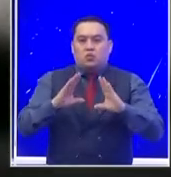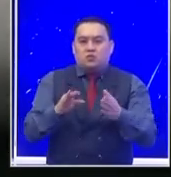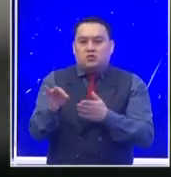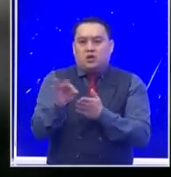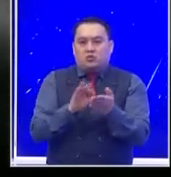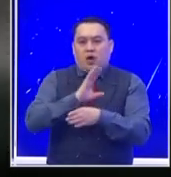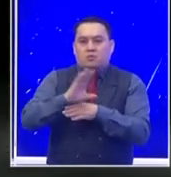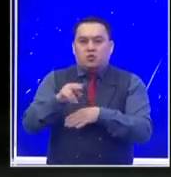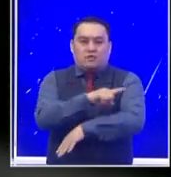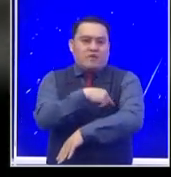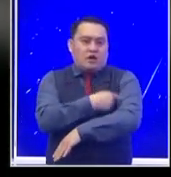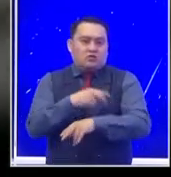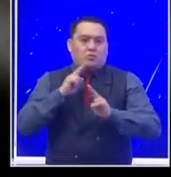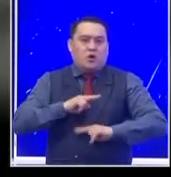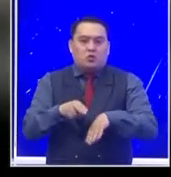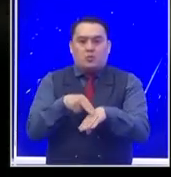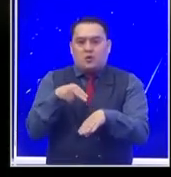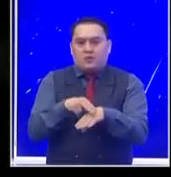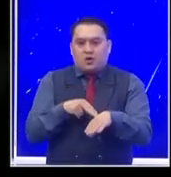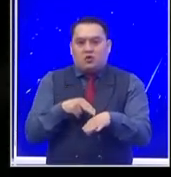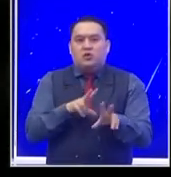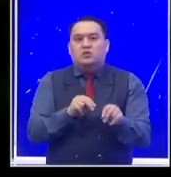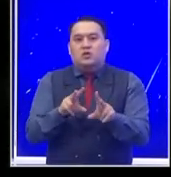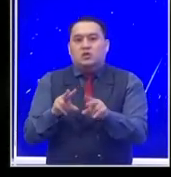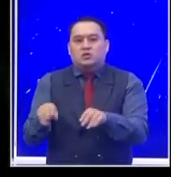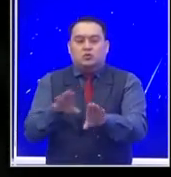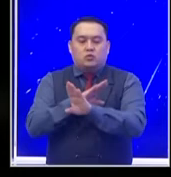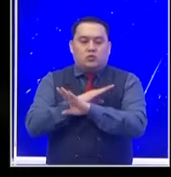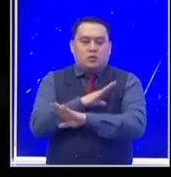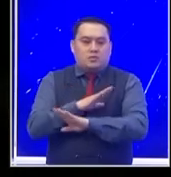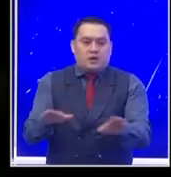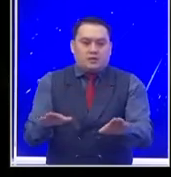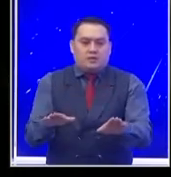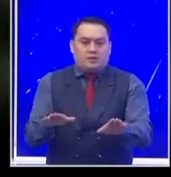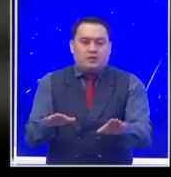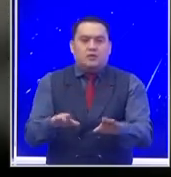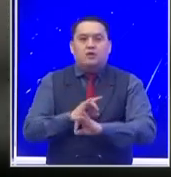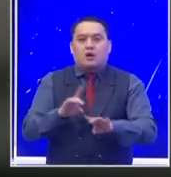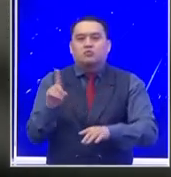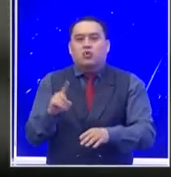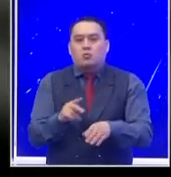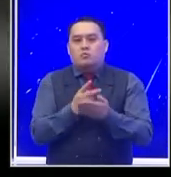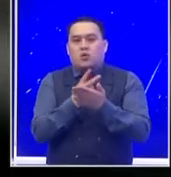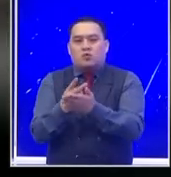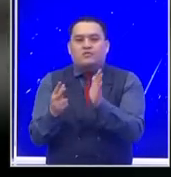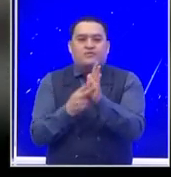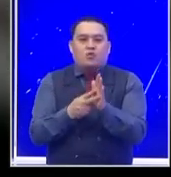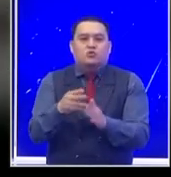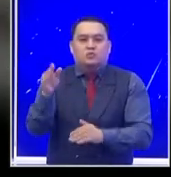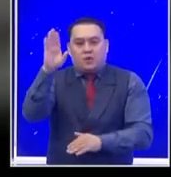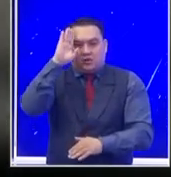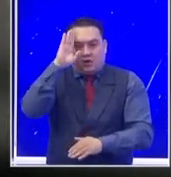были направлены врачи и сотрудники правоохранительных органов счастью никто не погиб отмечается что в больницу отвезли в восемь ребят